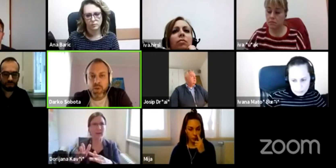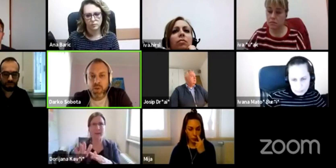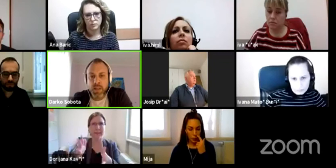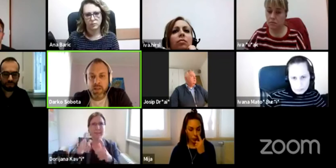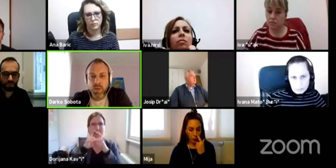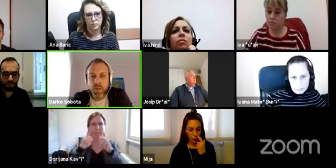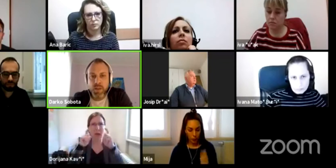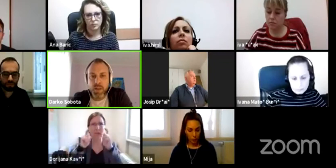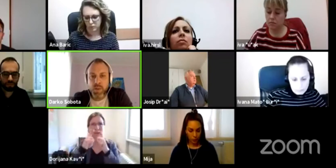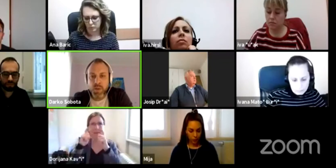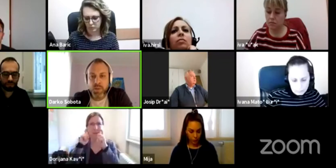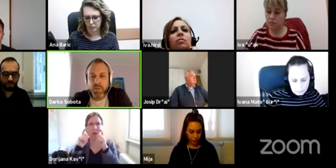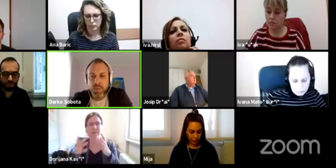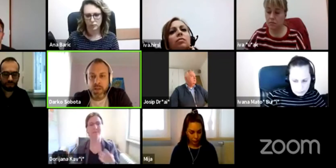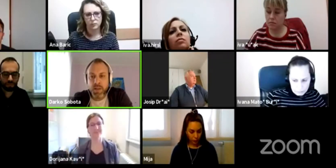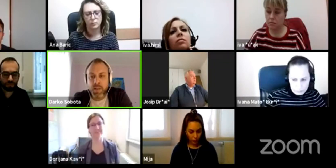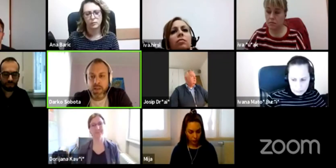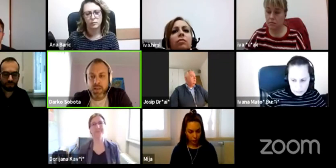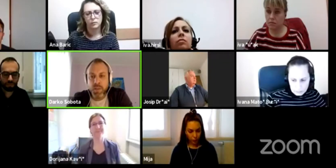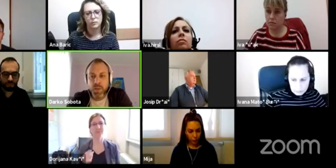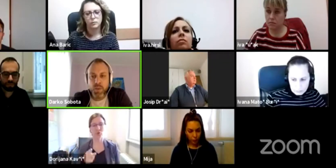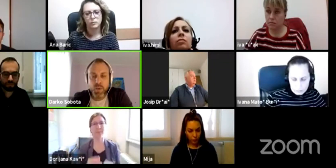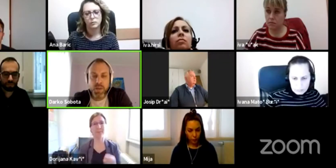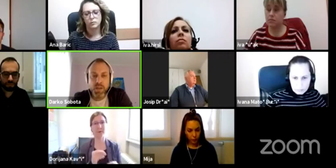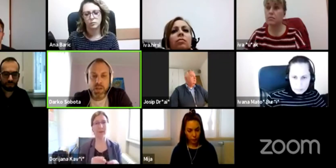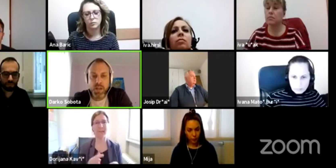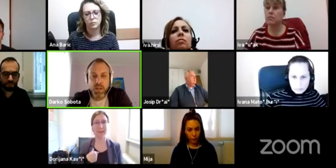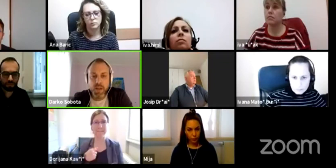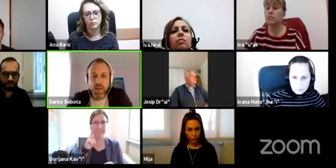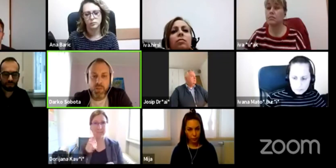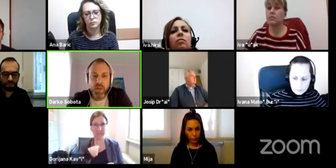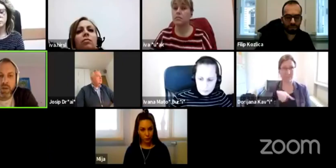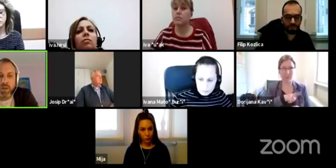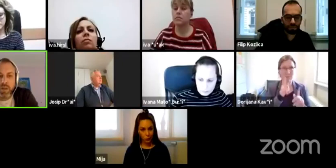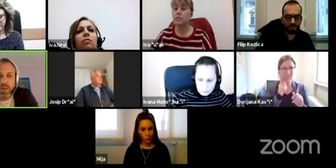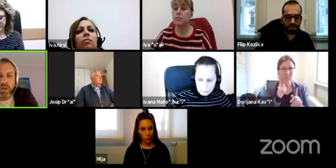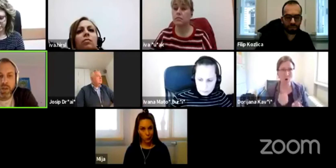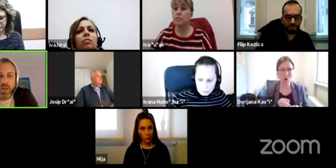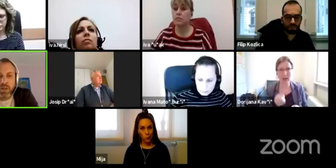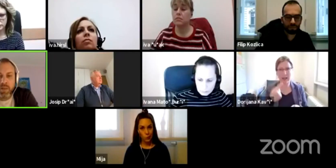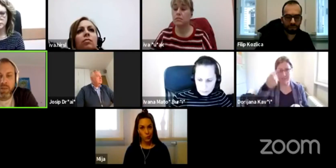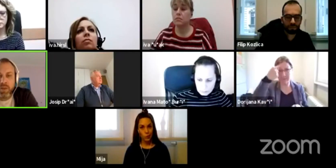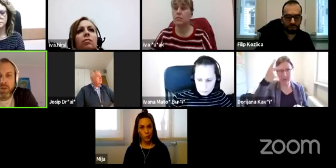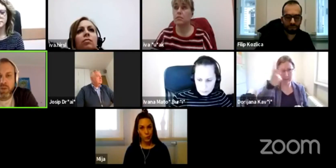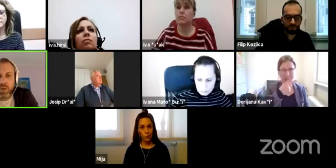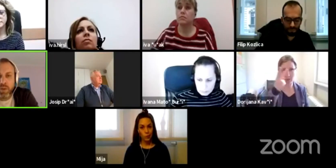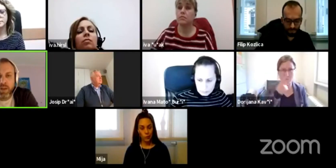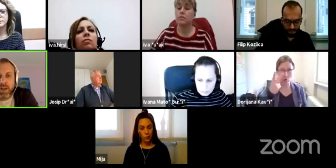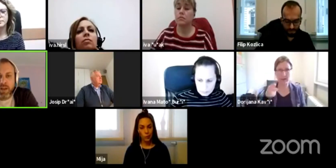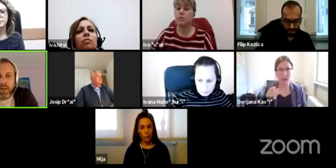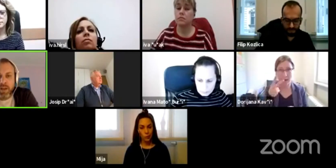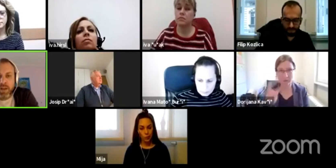To su sad izazovi gdje naprosto ja smatram da mi moramo koristiti naš zdravi razum, pa ako treba i okrenuti se na peti, otići